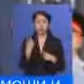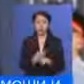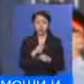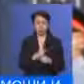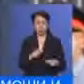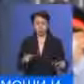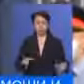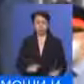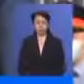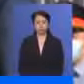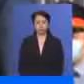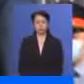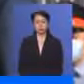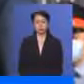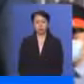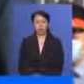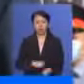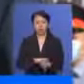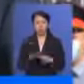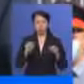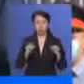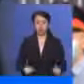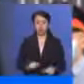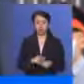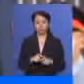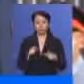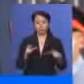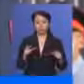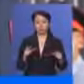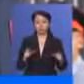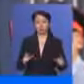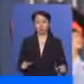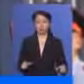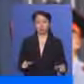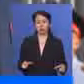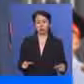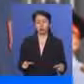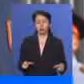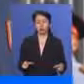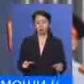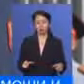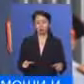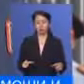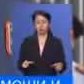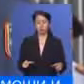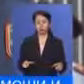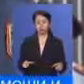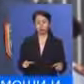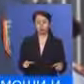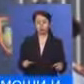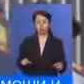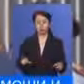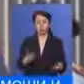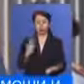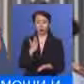людей. Управление конституционных правопорядков. Своевременное реагирование на все происшествия. Вот, участковых